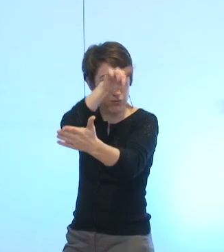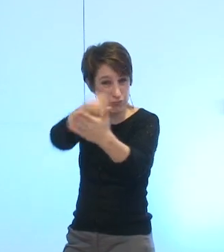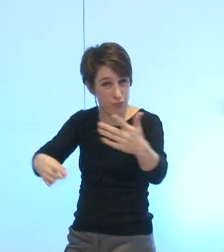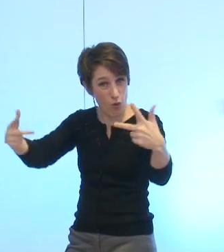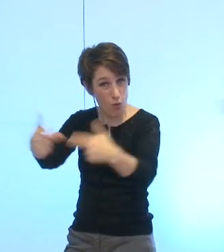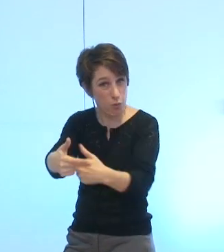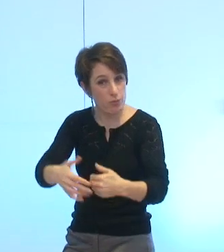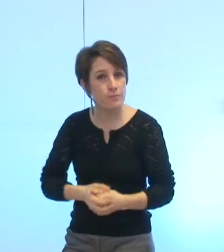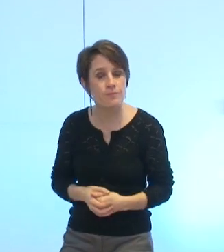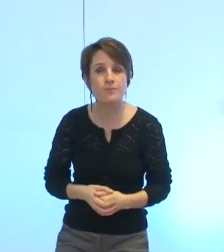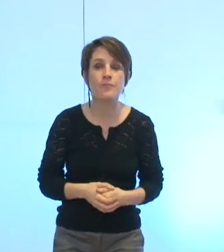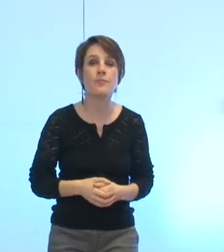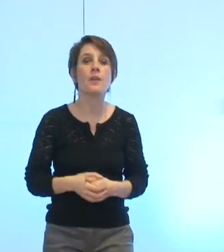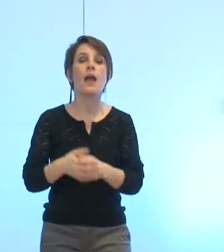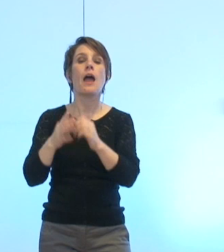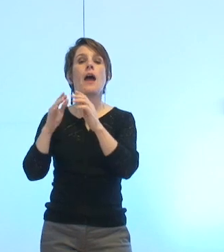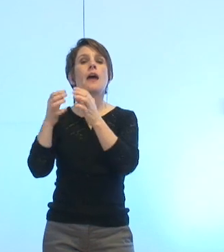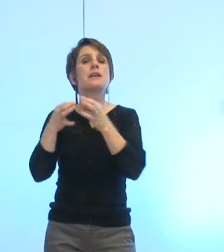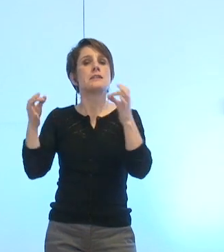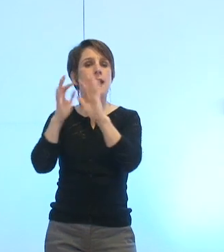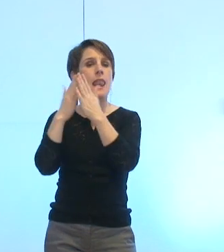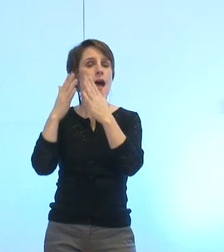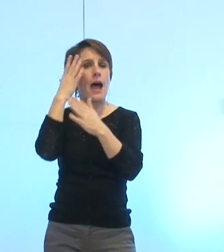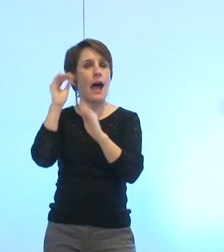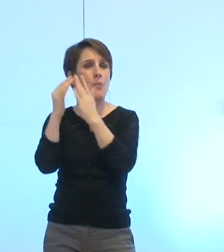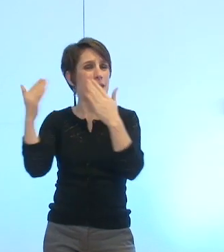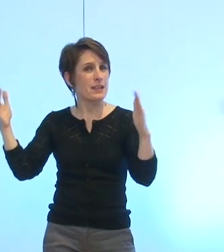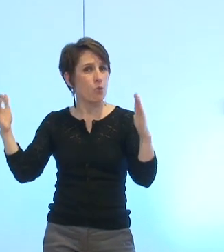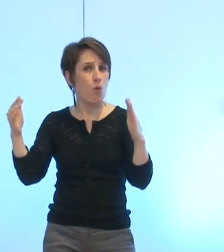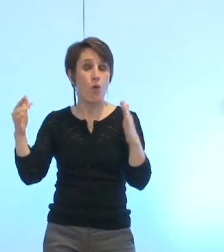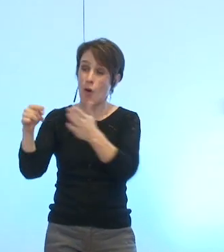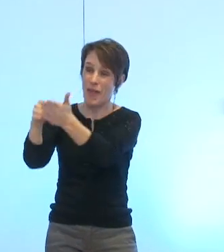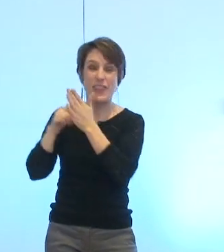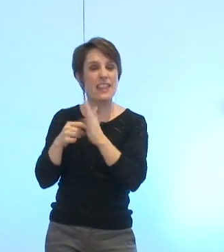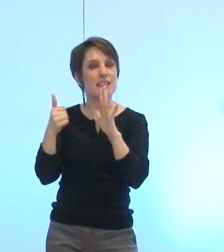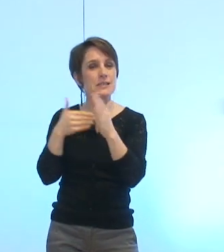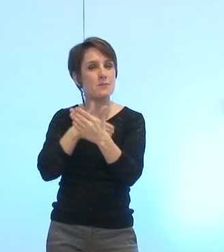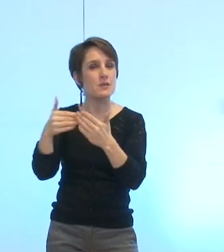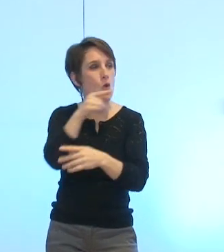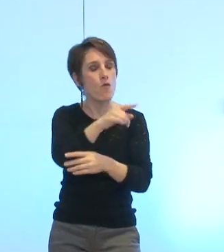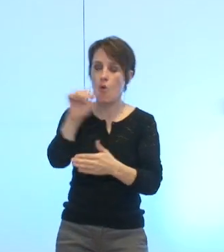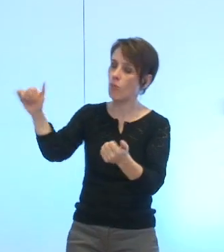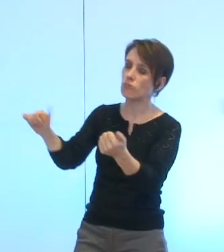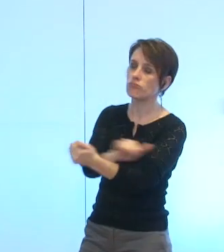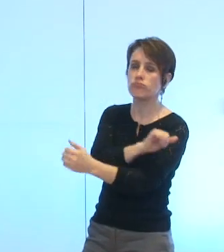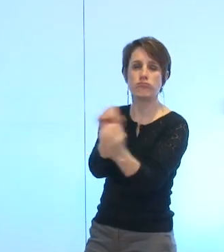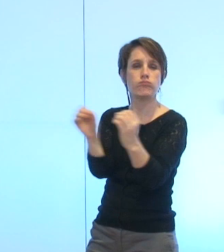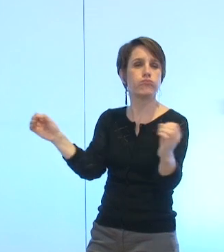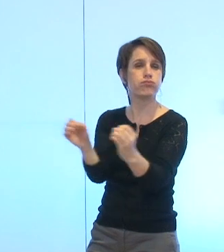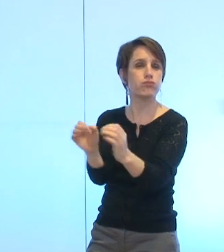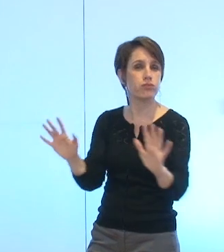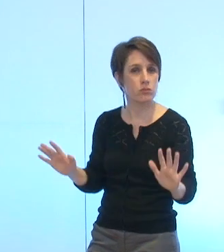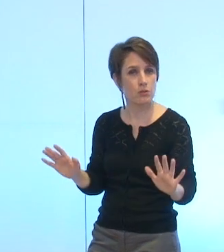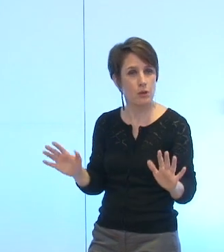l'ardoise d'alpexo probablement plus de 6 millions sans entreprendre d'ailleurs